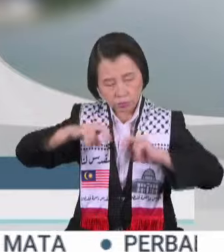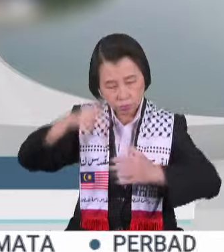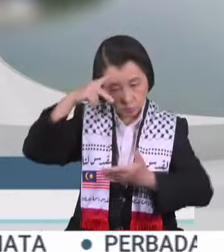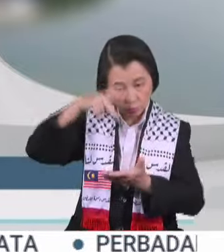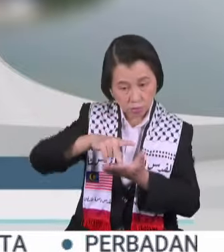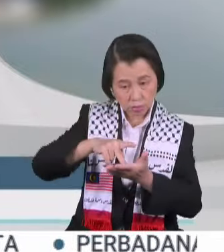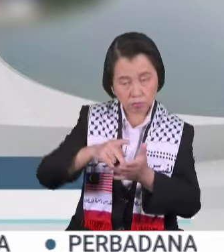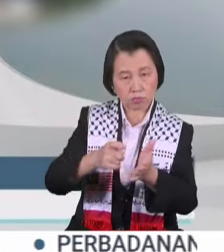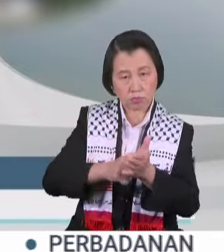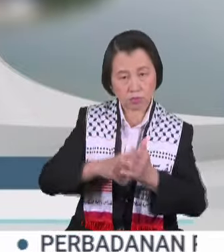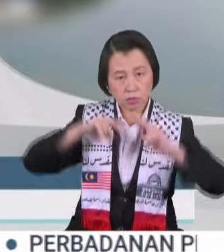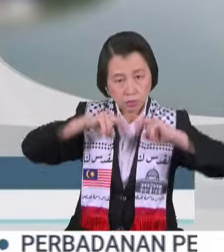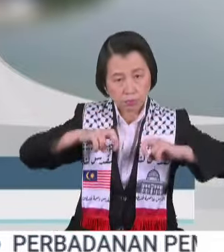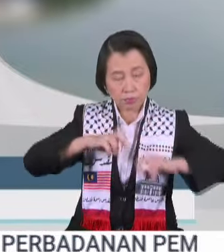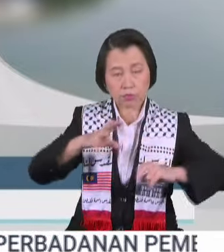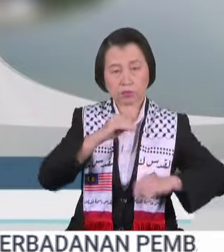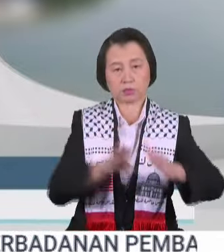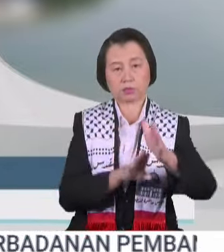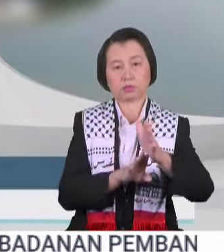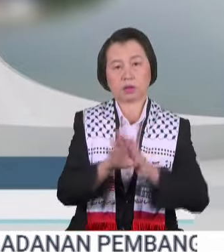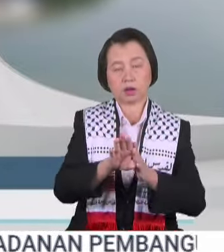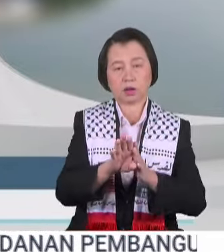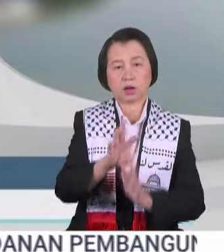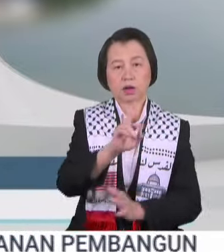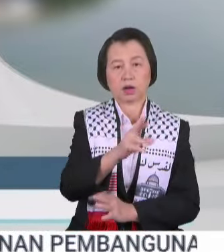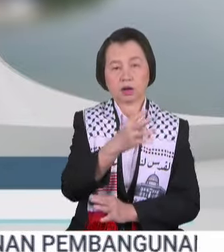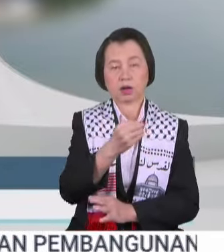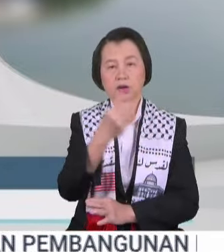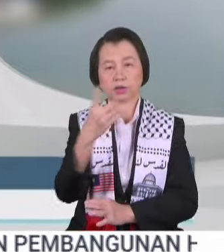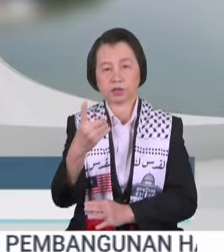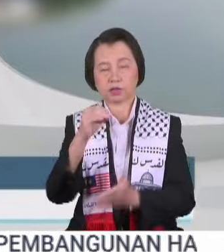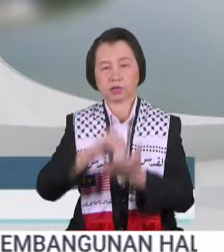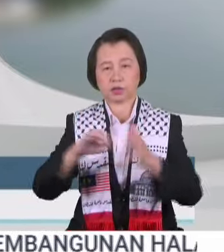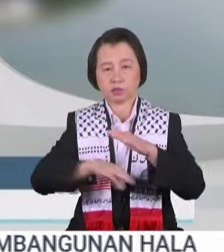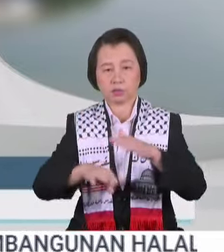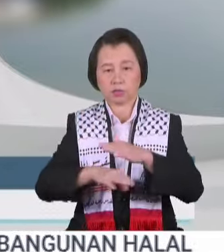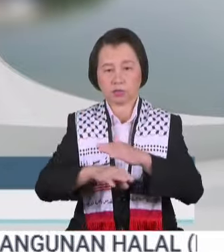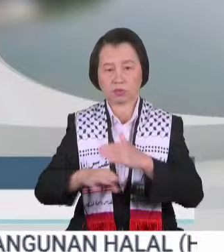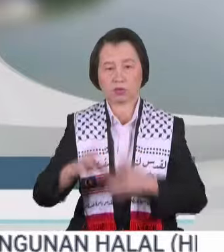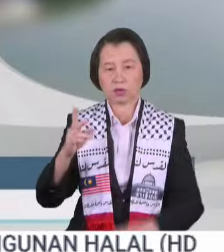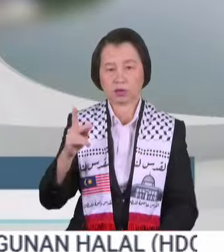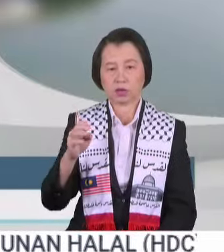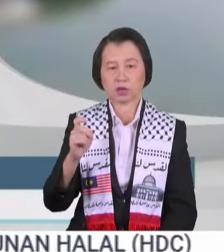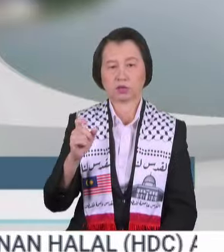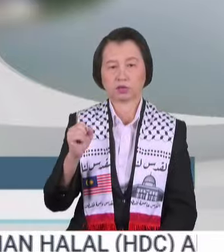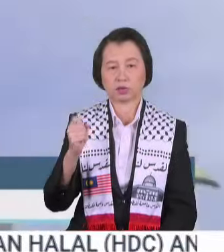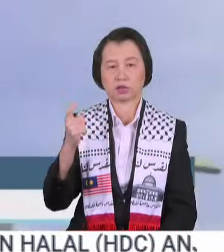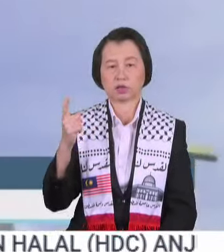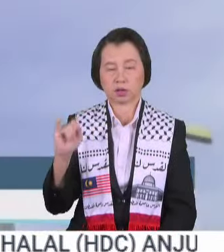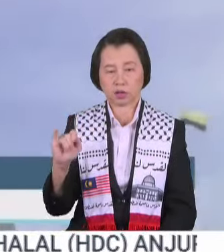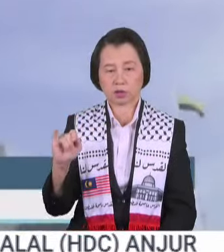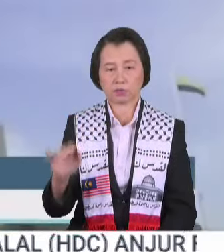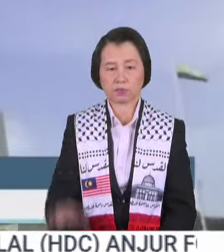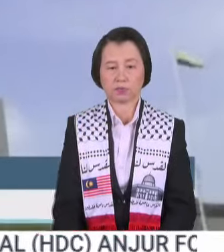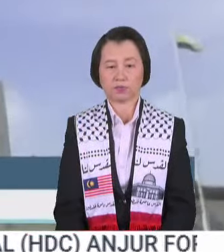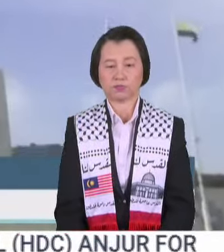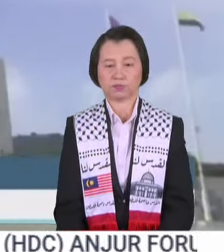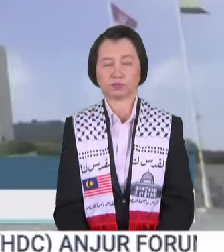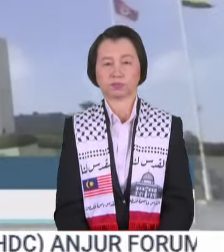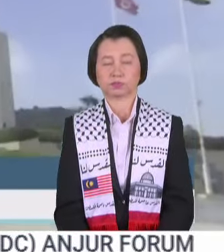pasti keperluan penyelidikan dan pembangunan R&D di bawah domain KSTI.